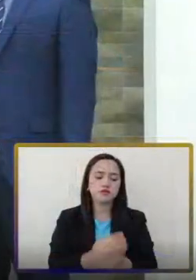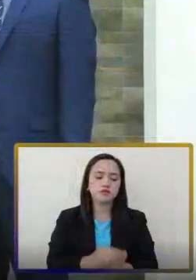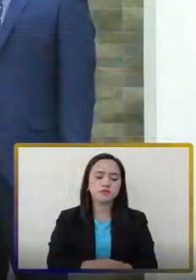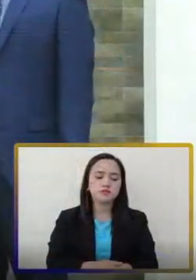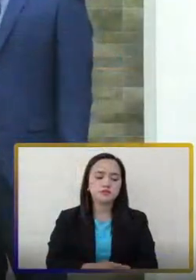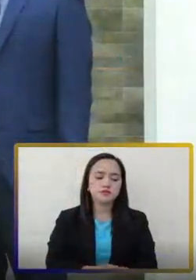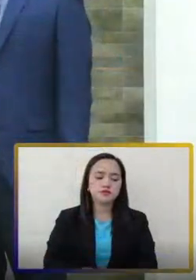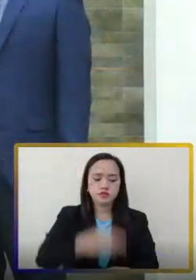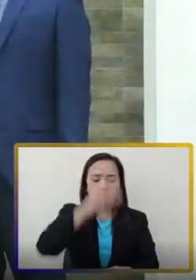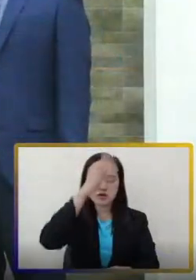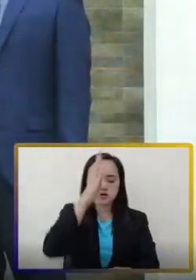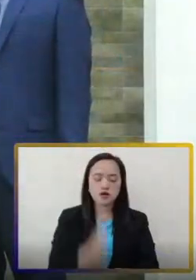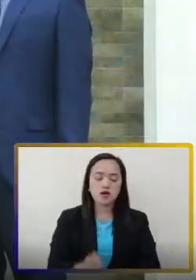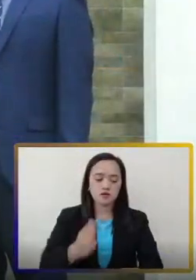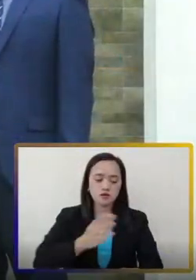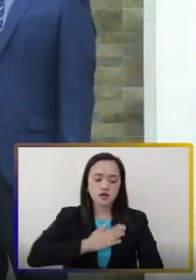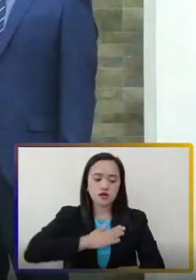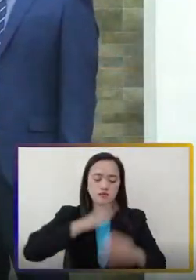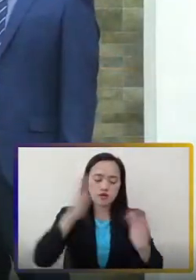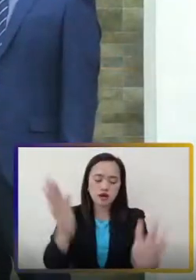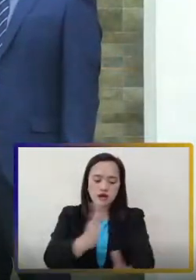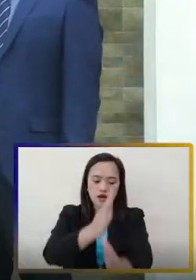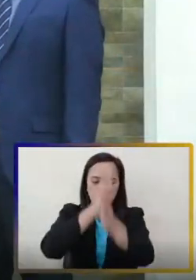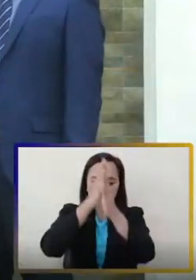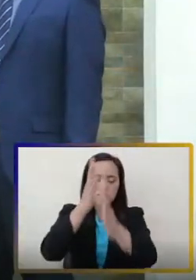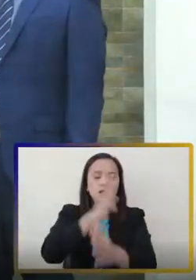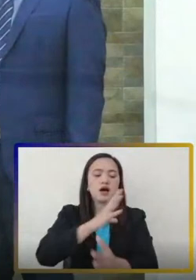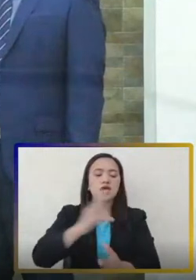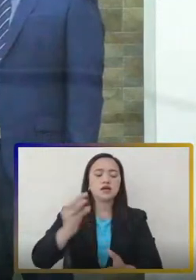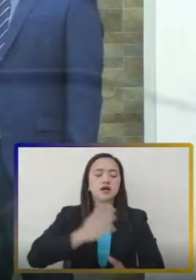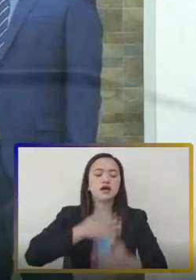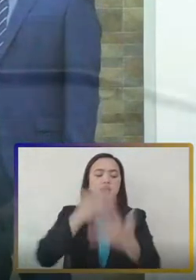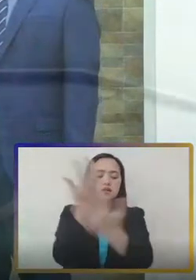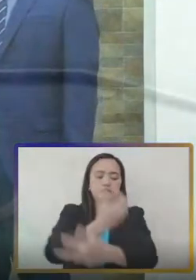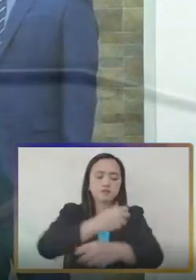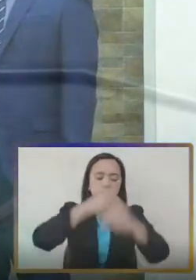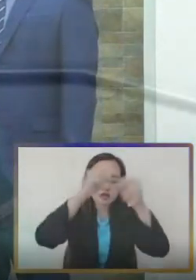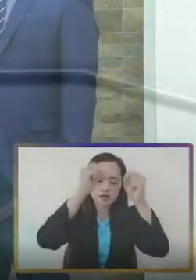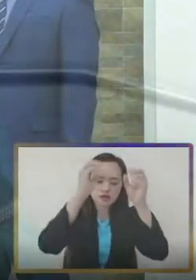Diyos. Siya ang aking ama at ang